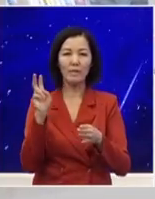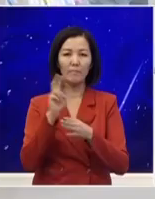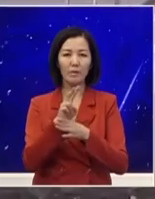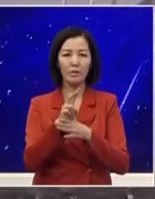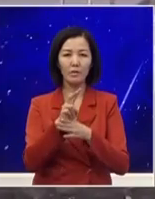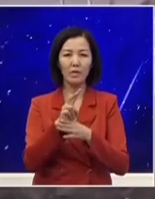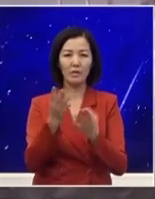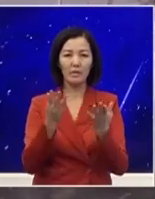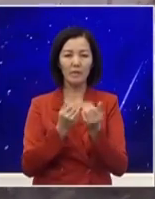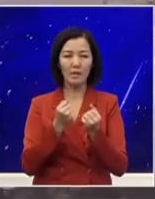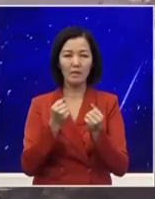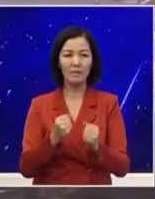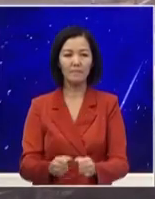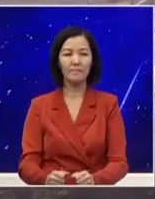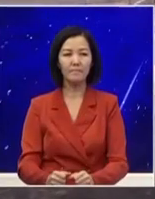аламыз.